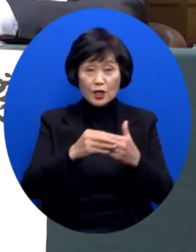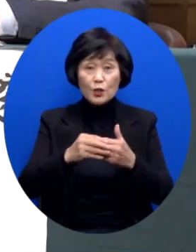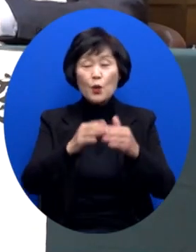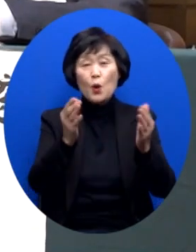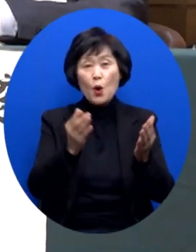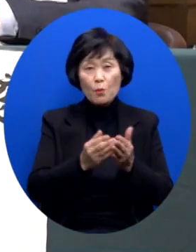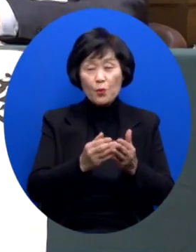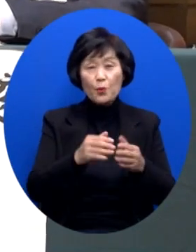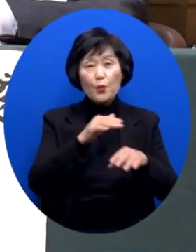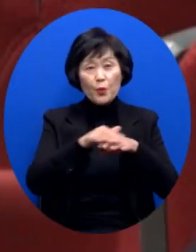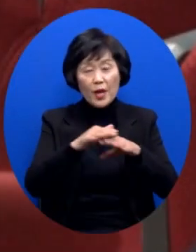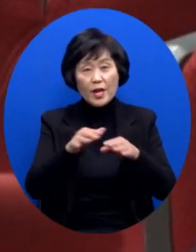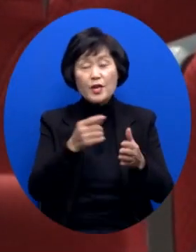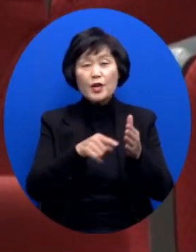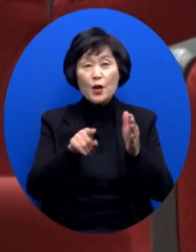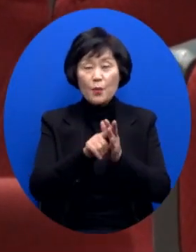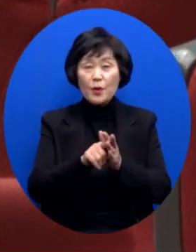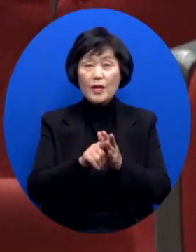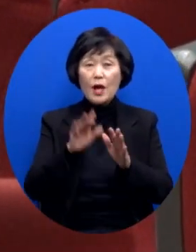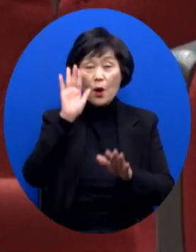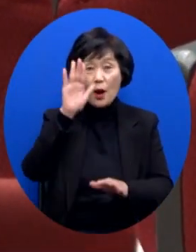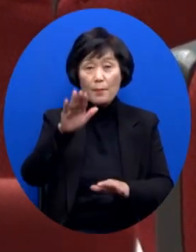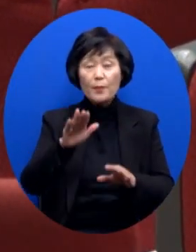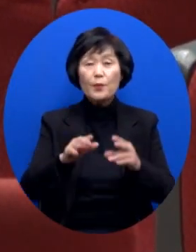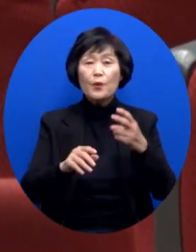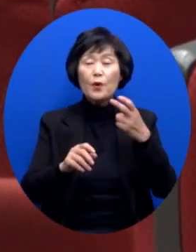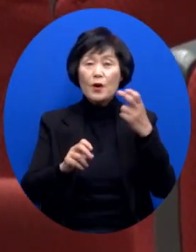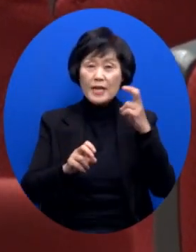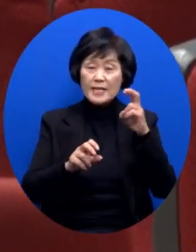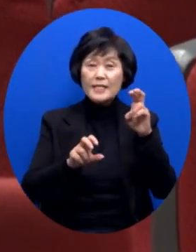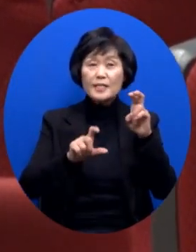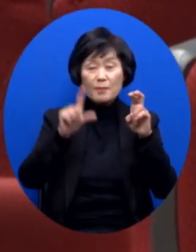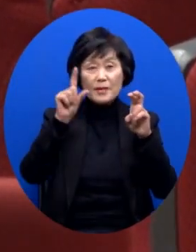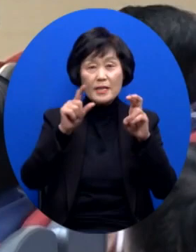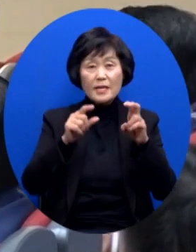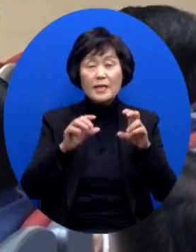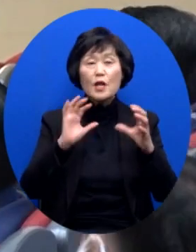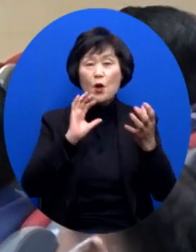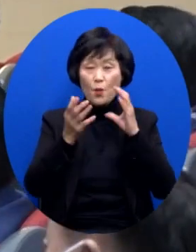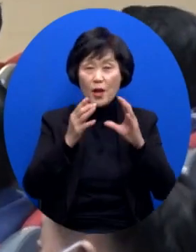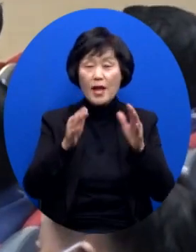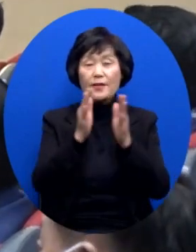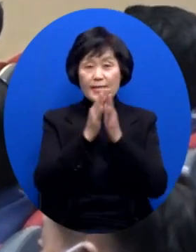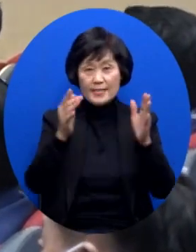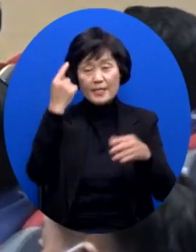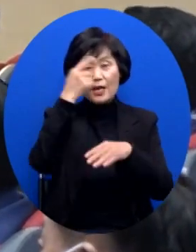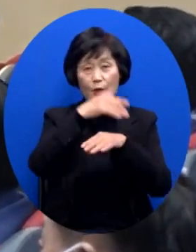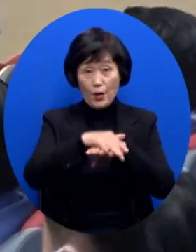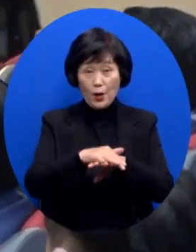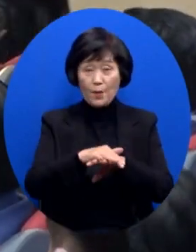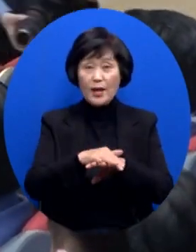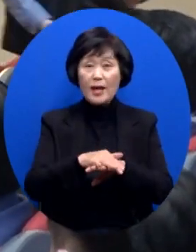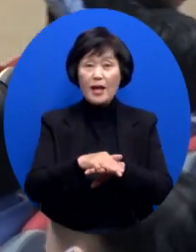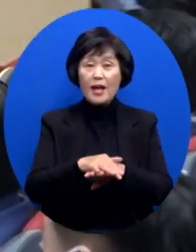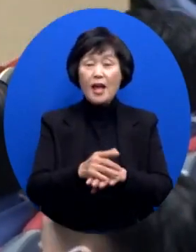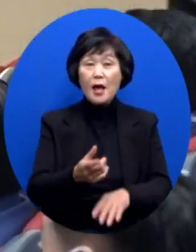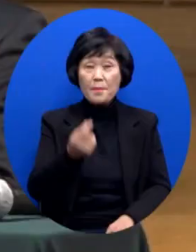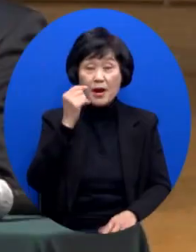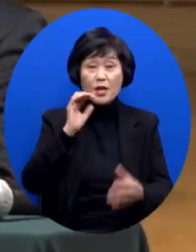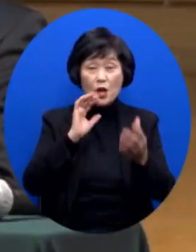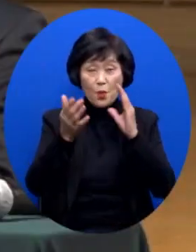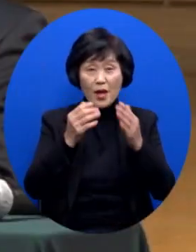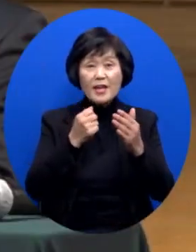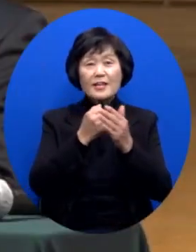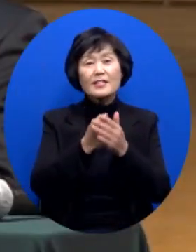20일로 속회 날짜를 확정했습니다. 회원 교단 관계자는 한국교회를 위해 빠른 속회가 결정된 것은 감사한